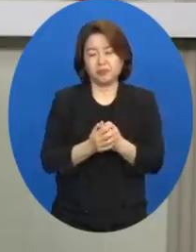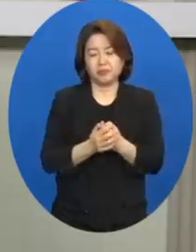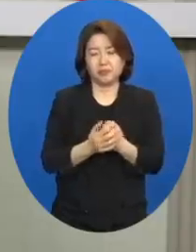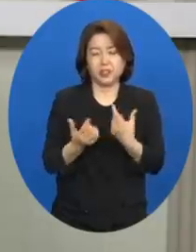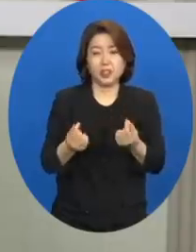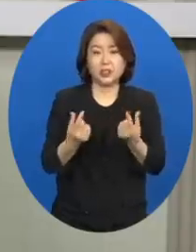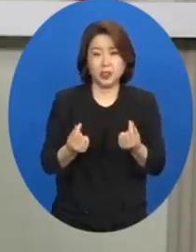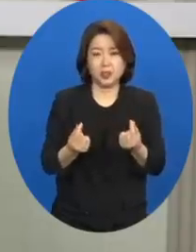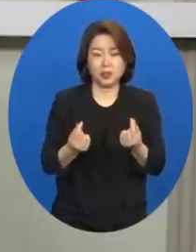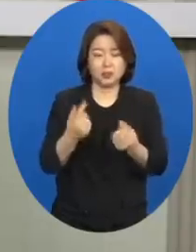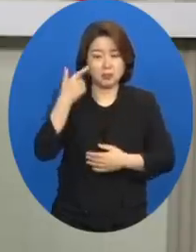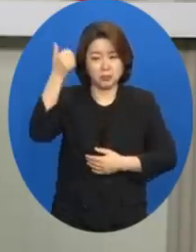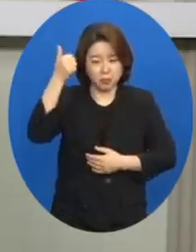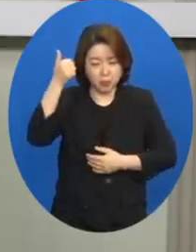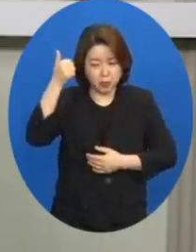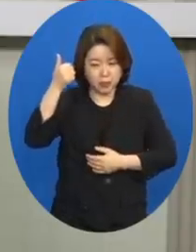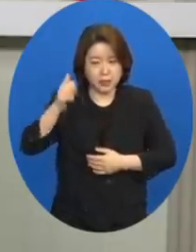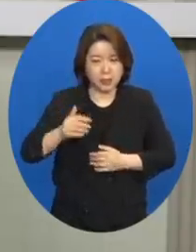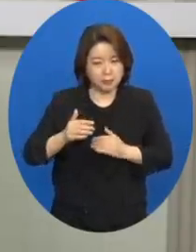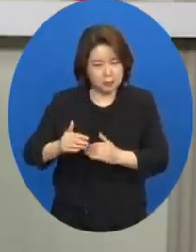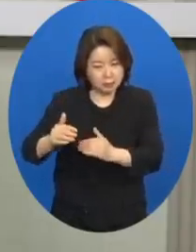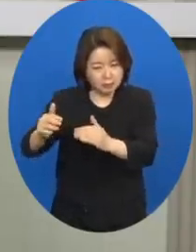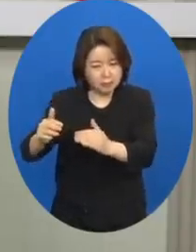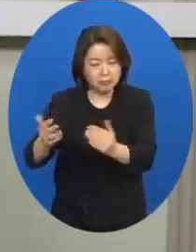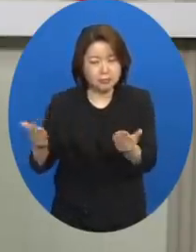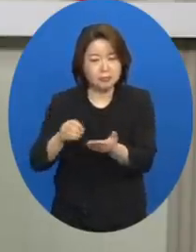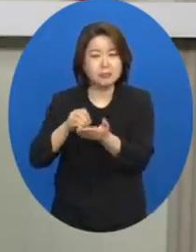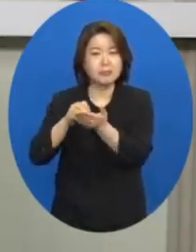그 목사의 길을 걷게 되었습니다